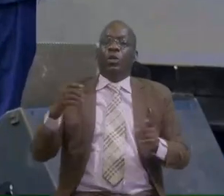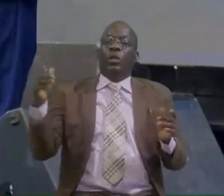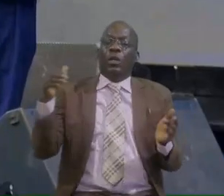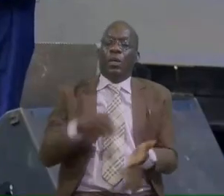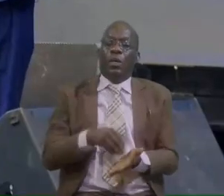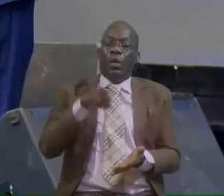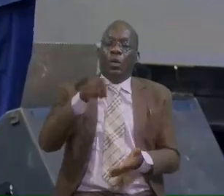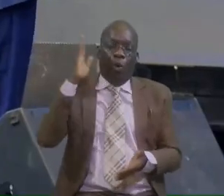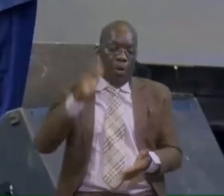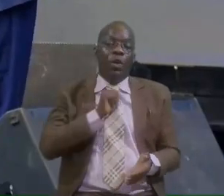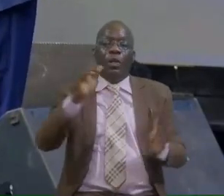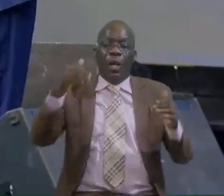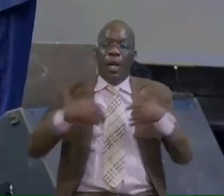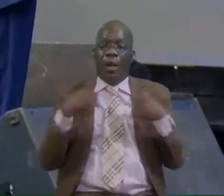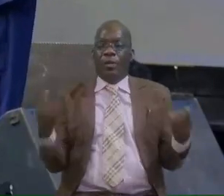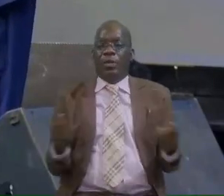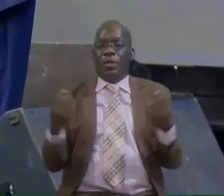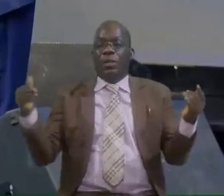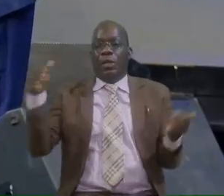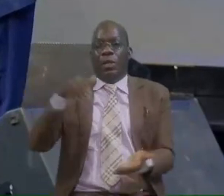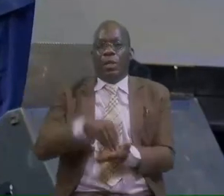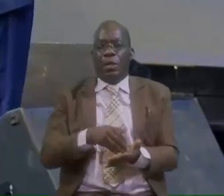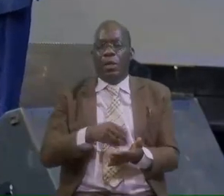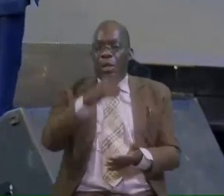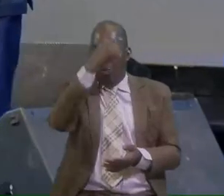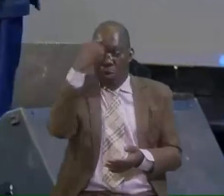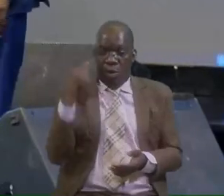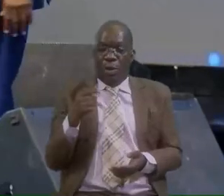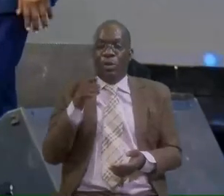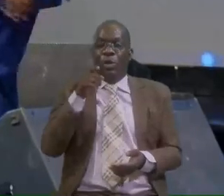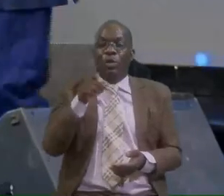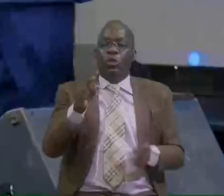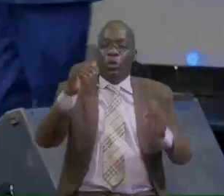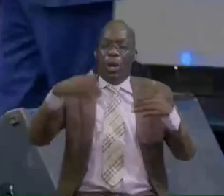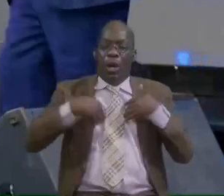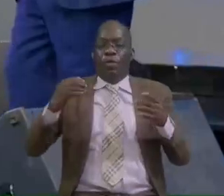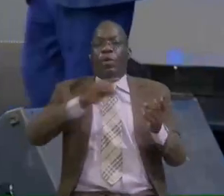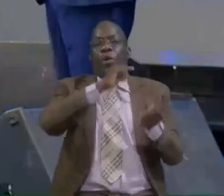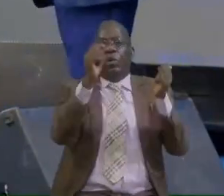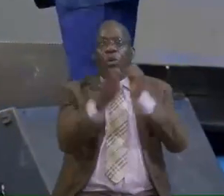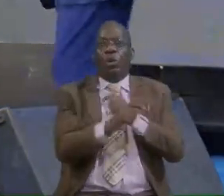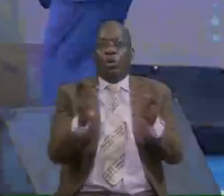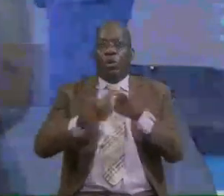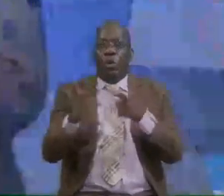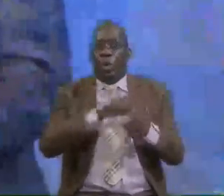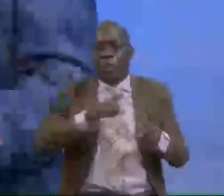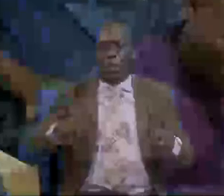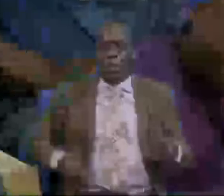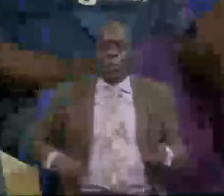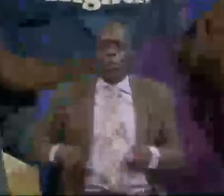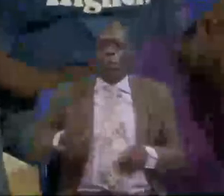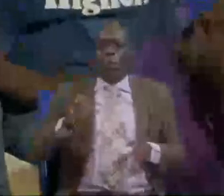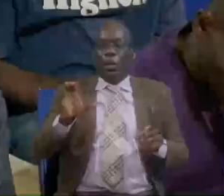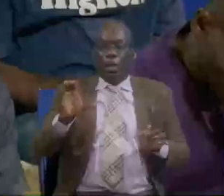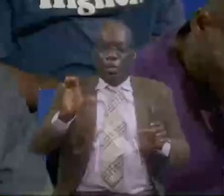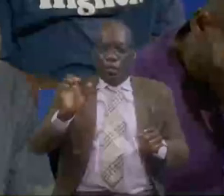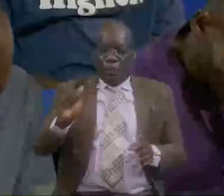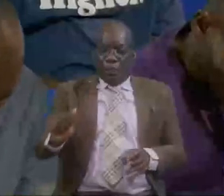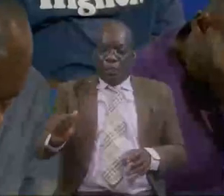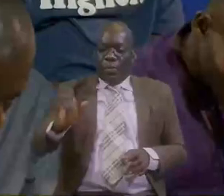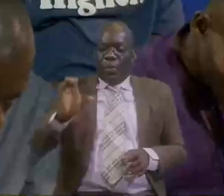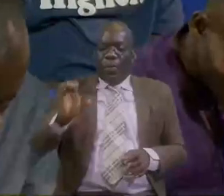plus d'iniquité dans ta vie, parce que tu es revenu au Seigneur. Actes des Apôtres, chapitre